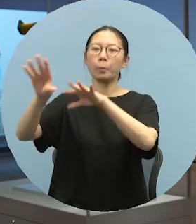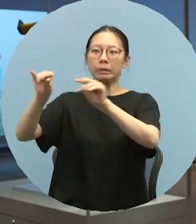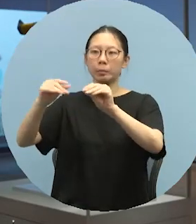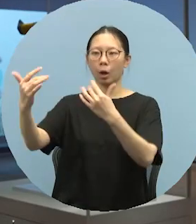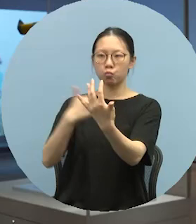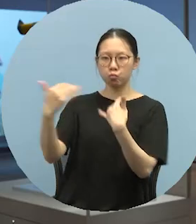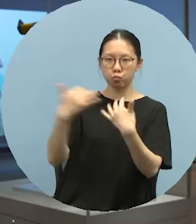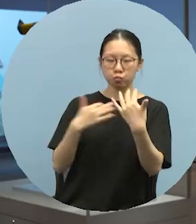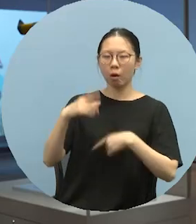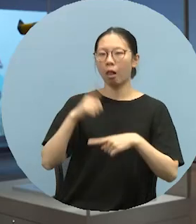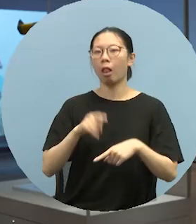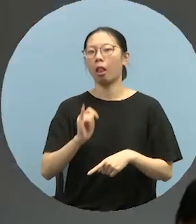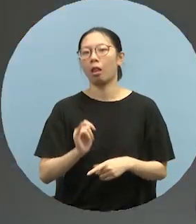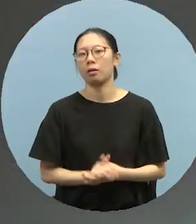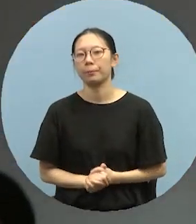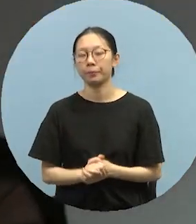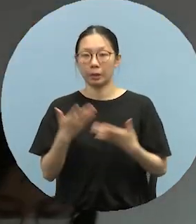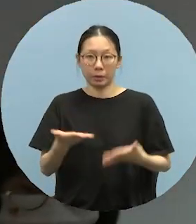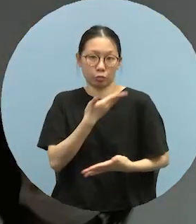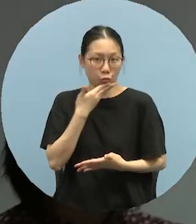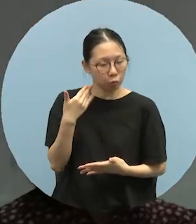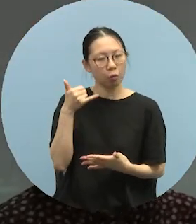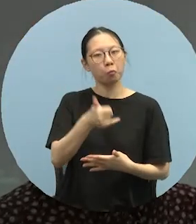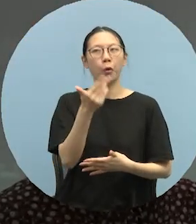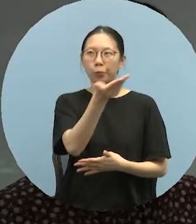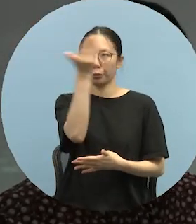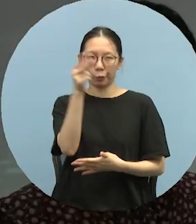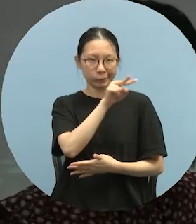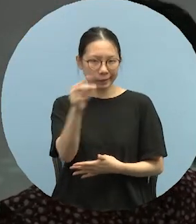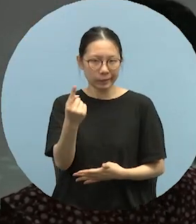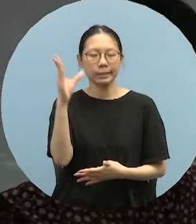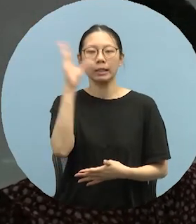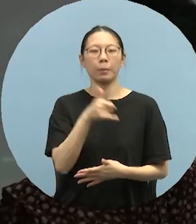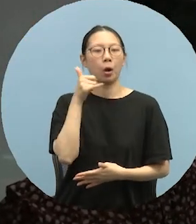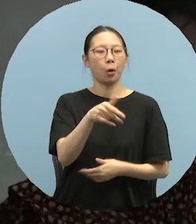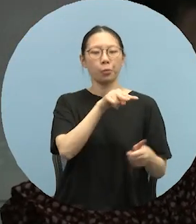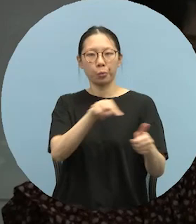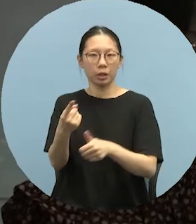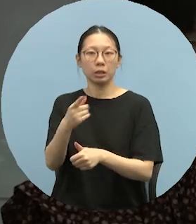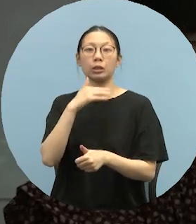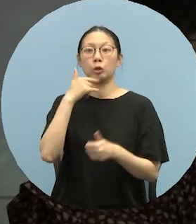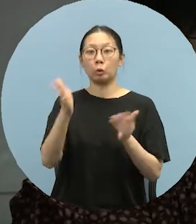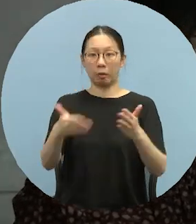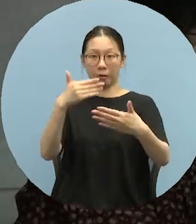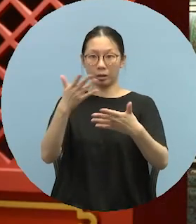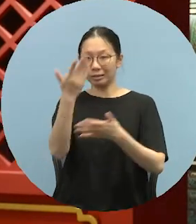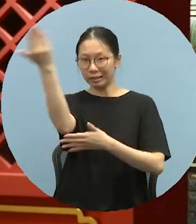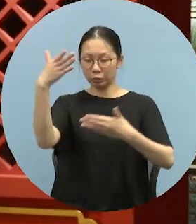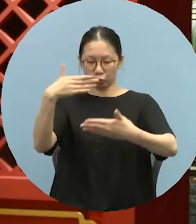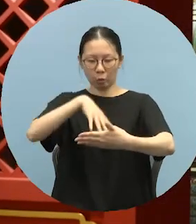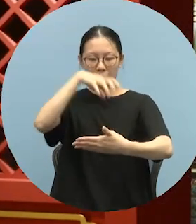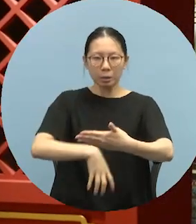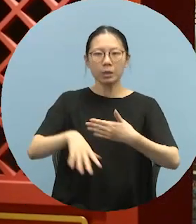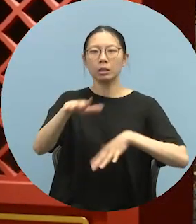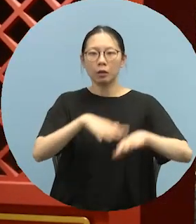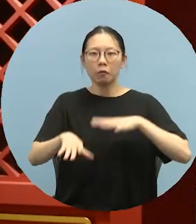跑，这样都是不好的。现在每天早晨会看一次，晚上会看一次。如果说展柜内的环境出现异常的话，超出